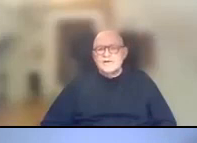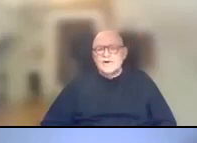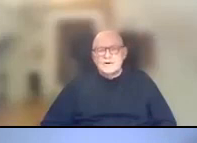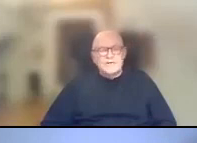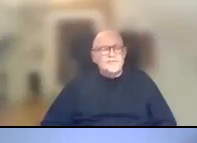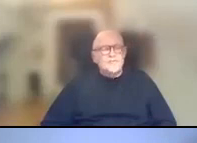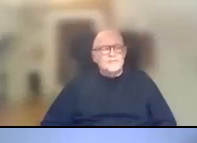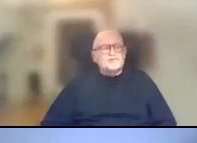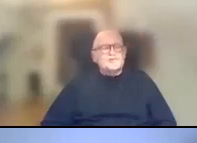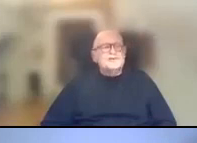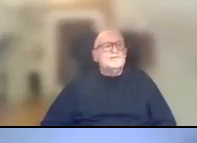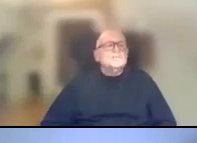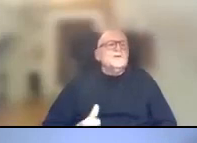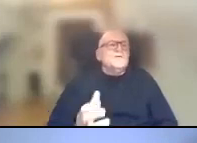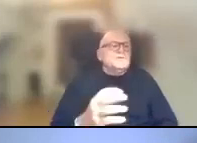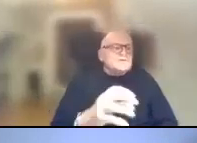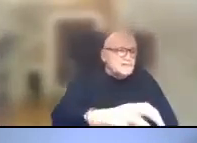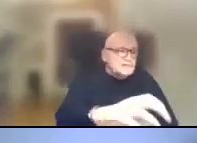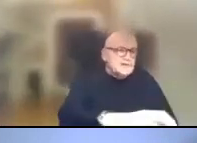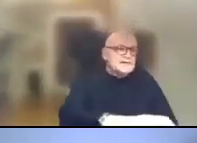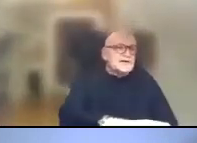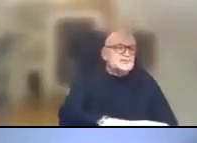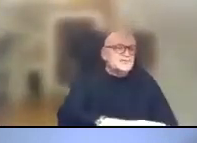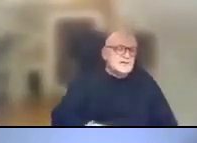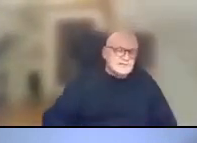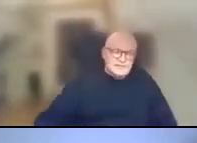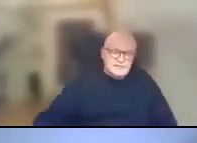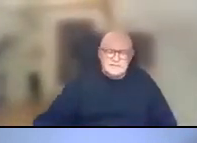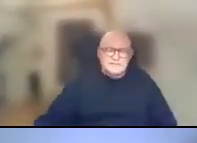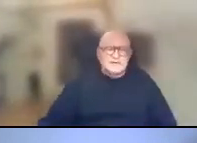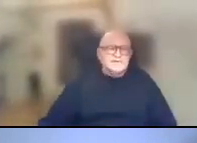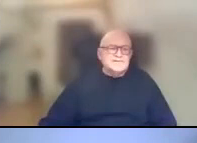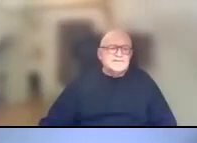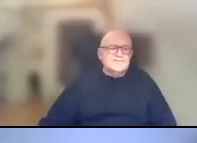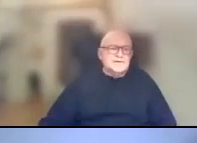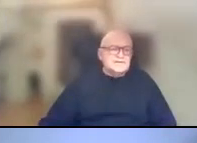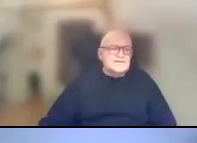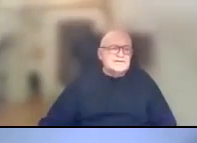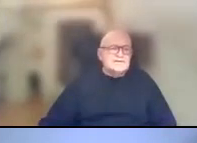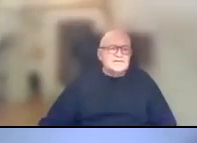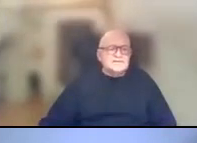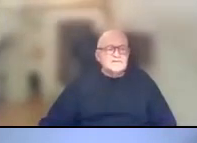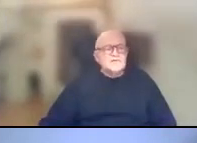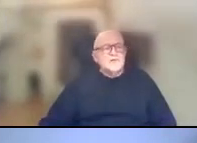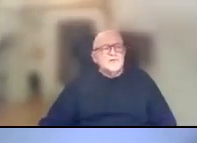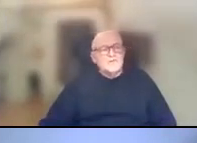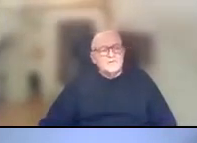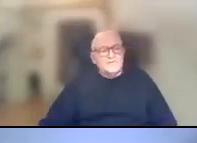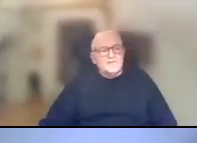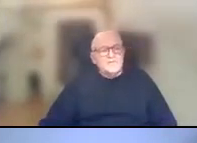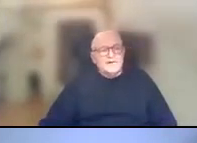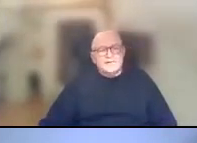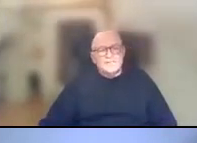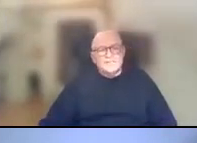emotionalen Führungsstil. Und das führte dann dazu, dass ein Team resigniert